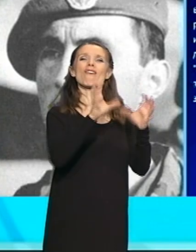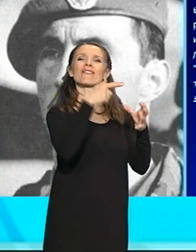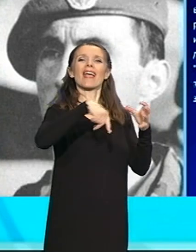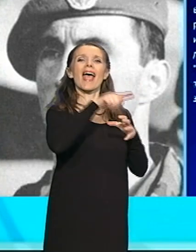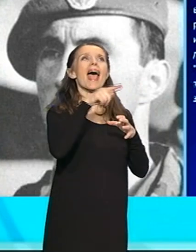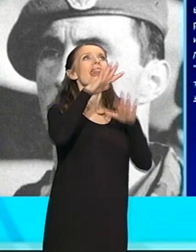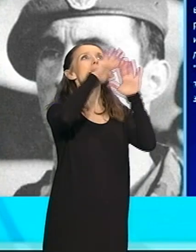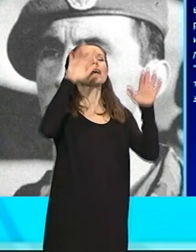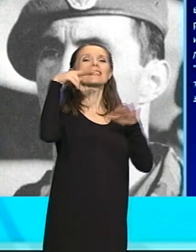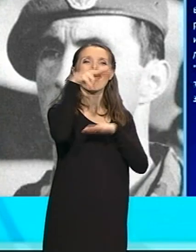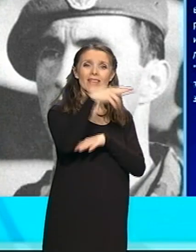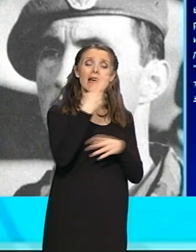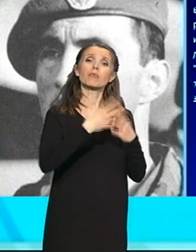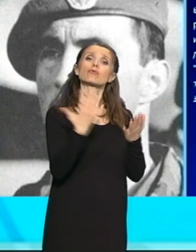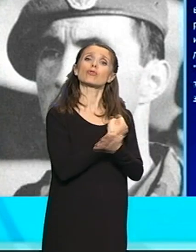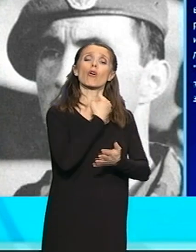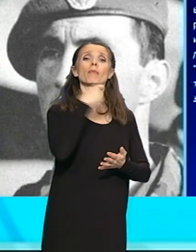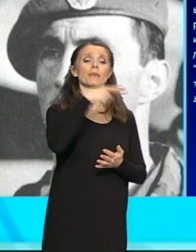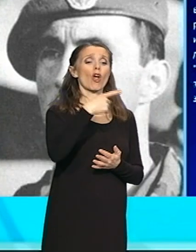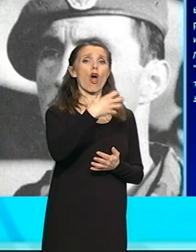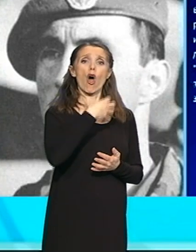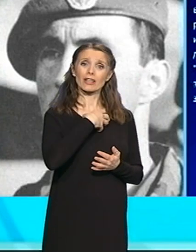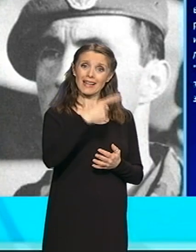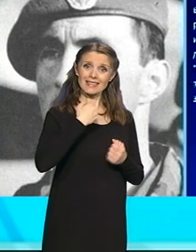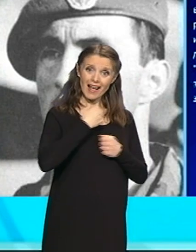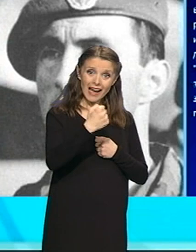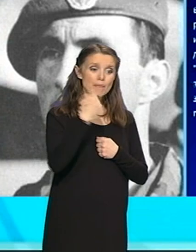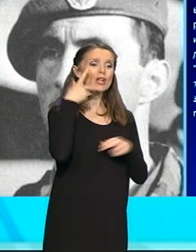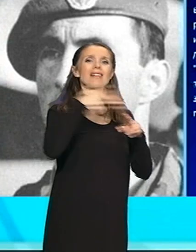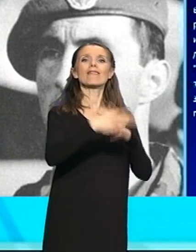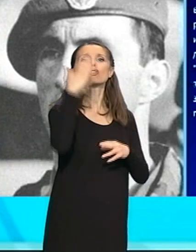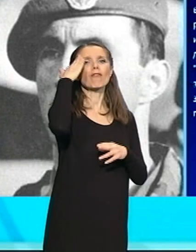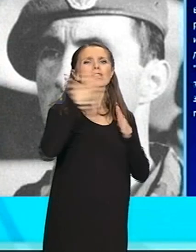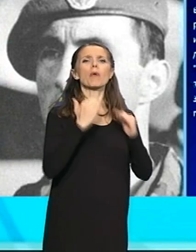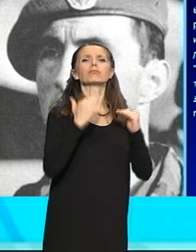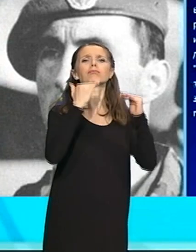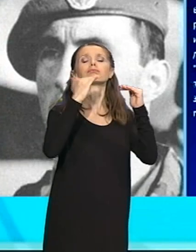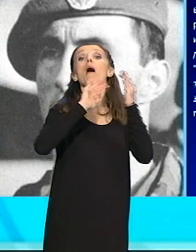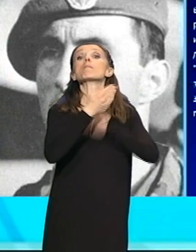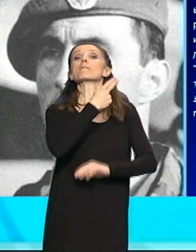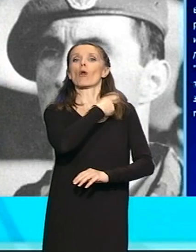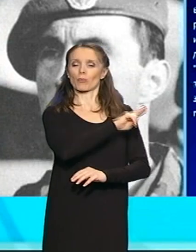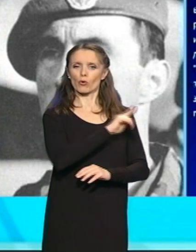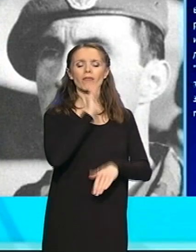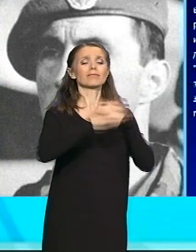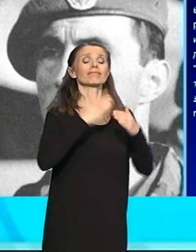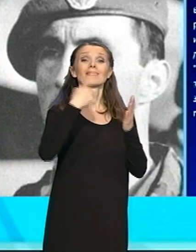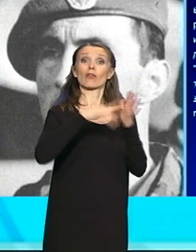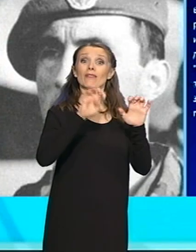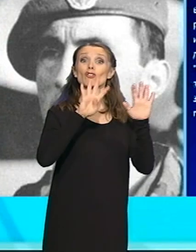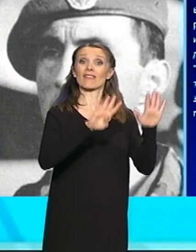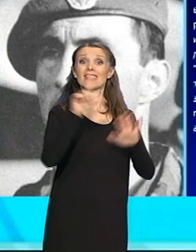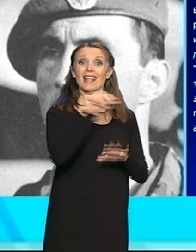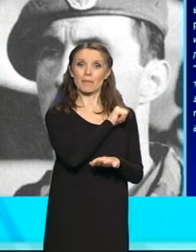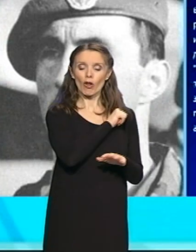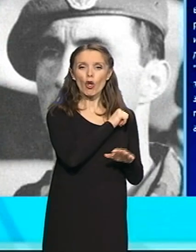Aktivnu vojnu službu je završio kao potpukovnik Vojske Jugoslavije. Od 1997. boravio je u Sjedinjenim američkim državama,